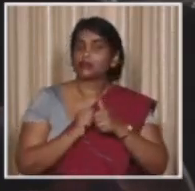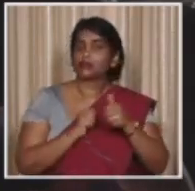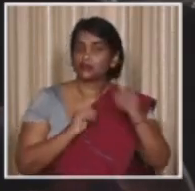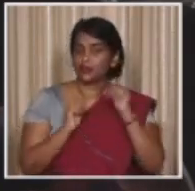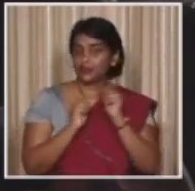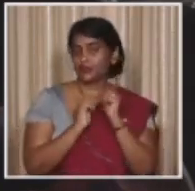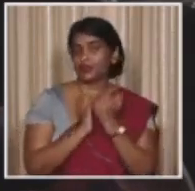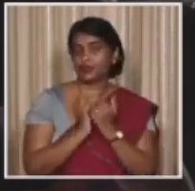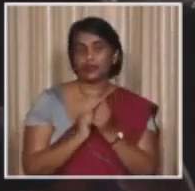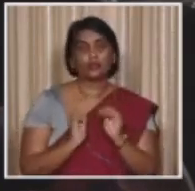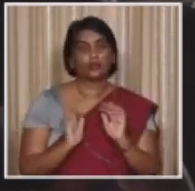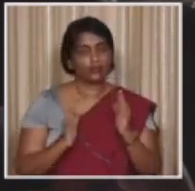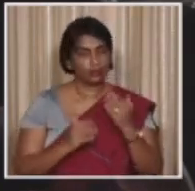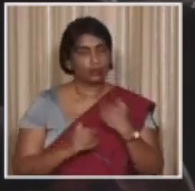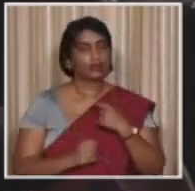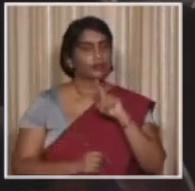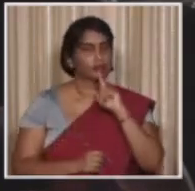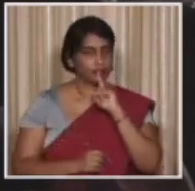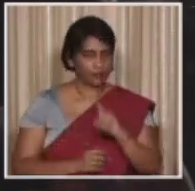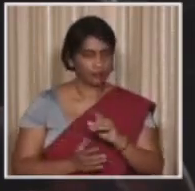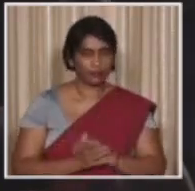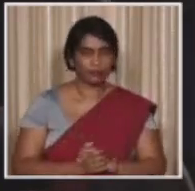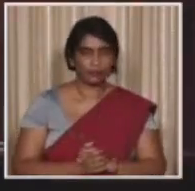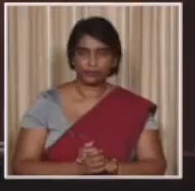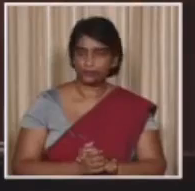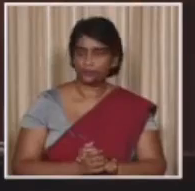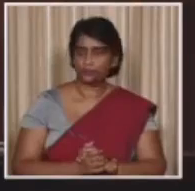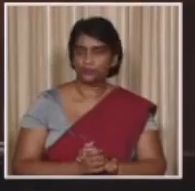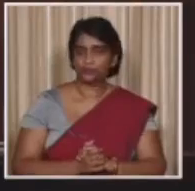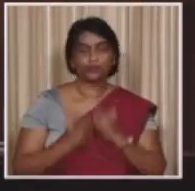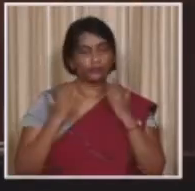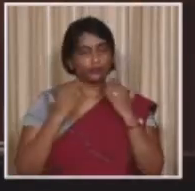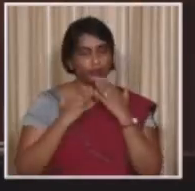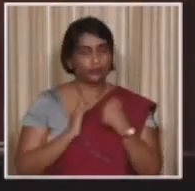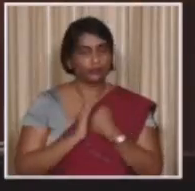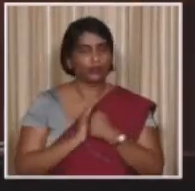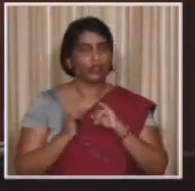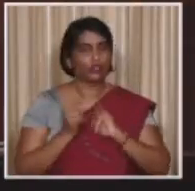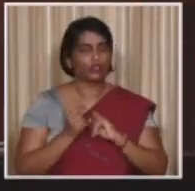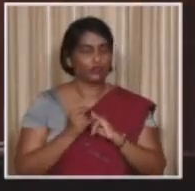යන වැඩපිළිවෙල ගෙනියන්න කියන එක අපි ඔබට කියනවා. බොහොම ස්තුතියි ගරු සුමිත් උඩුකුමර මන්ත්‍රී.